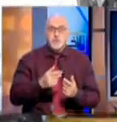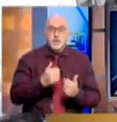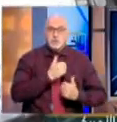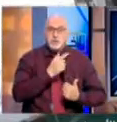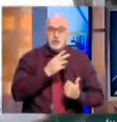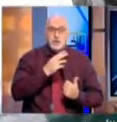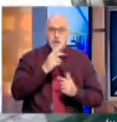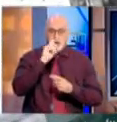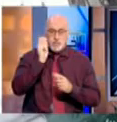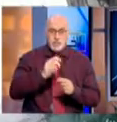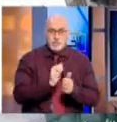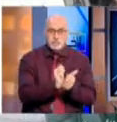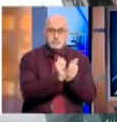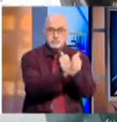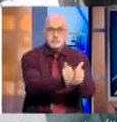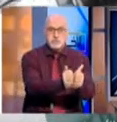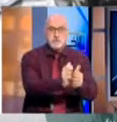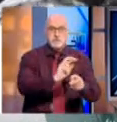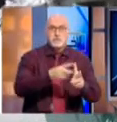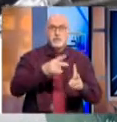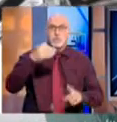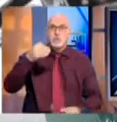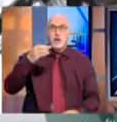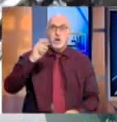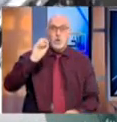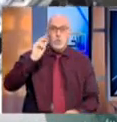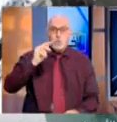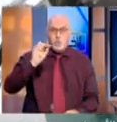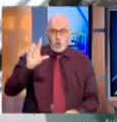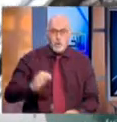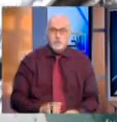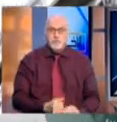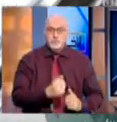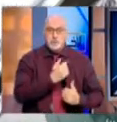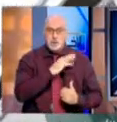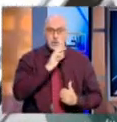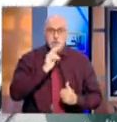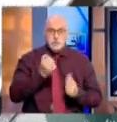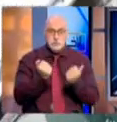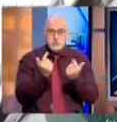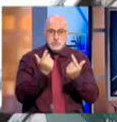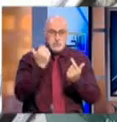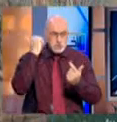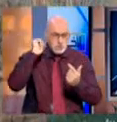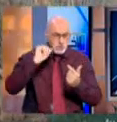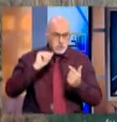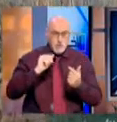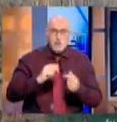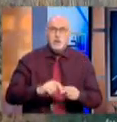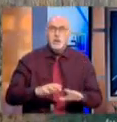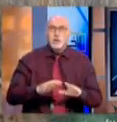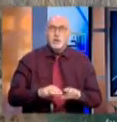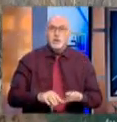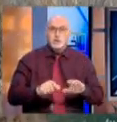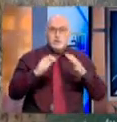مجمع أزوفستال بمدينة ماريوبول، حيث قدر الجيش الروسي أعدادهم لنهار أمس فقط بأزيد